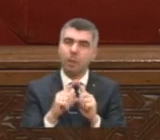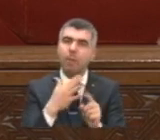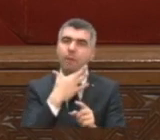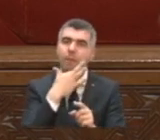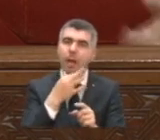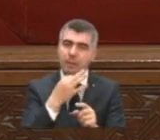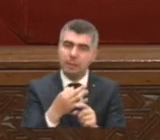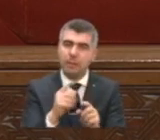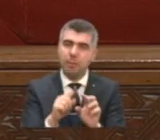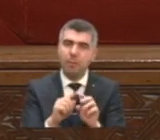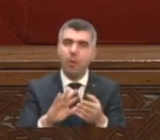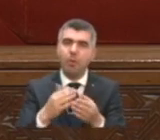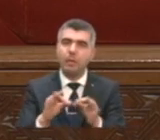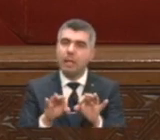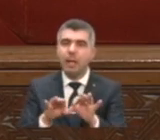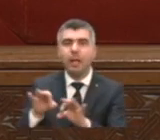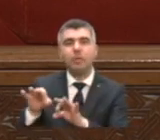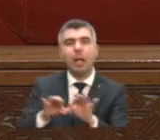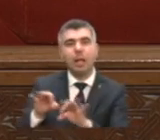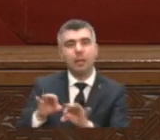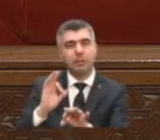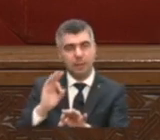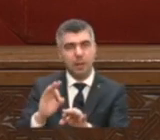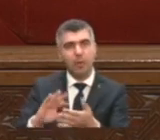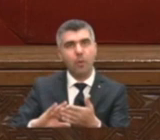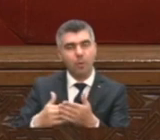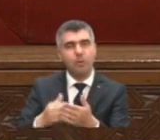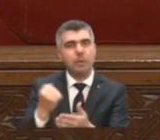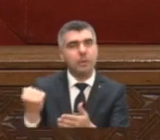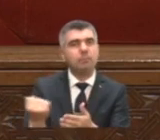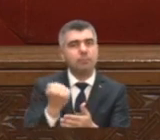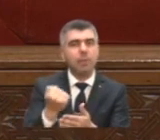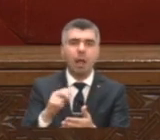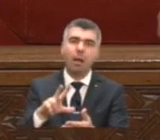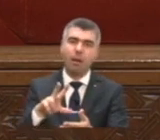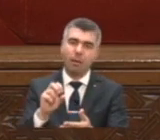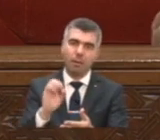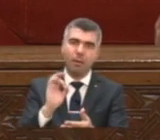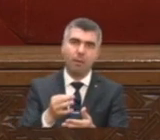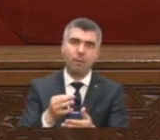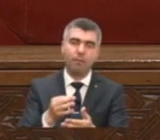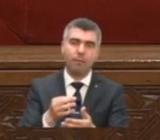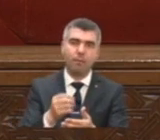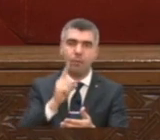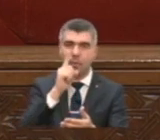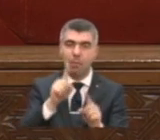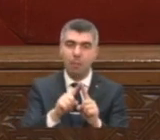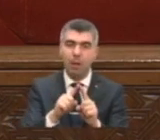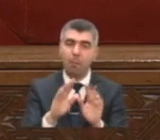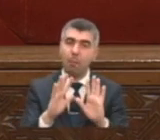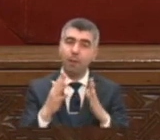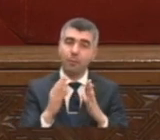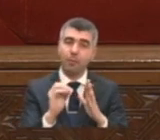وتخفيف المساطير، رغم ان احنا كلنا عارفين بان راه كاين فيها واحد البوط وبان خصنا نوهو بهذا المنصه، ولكن